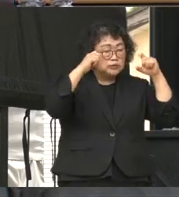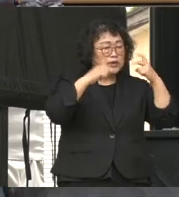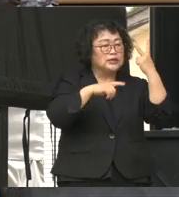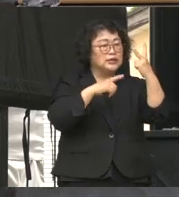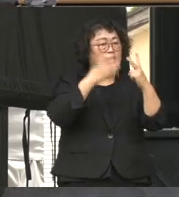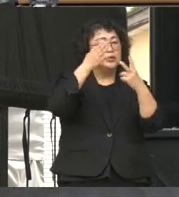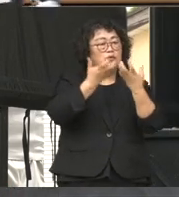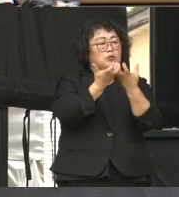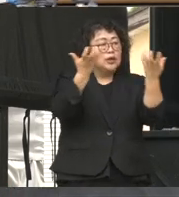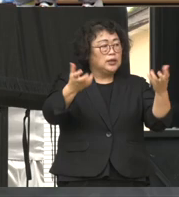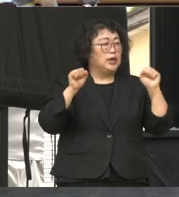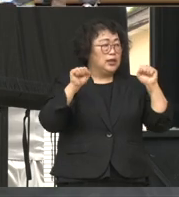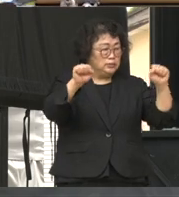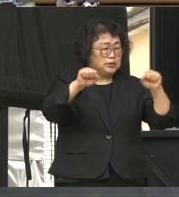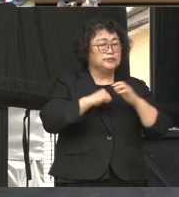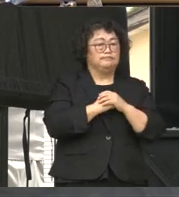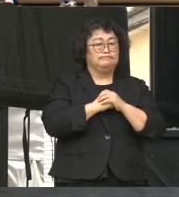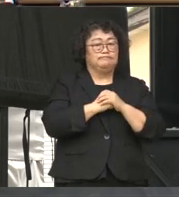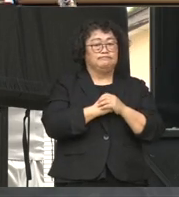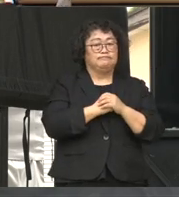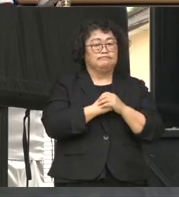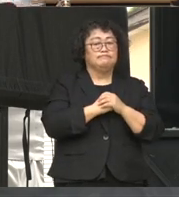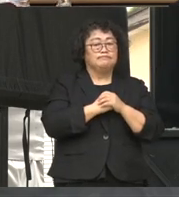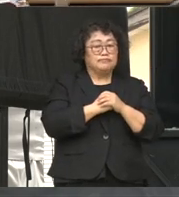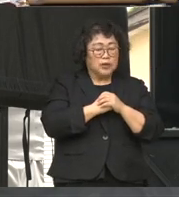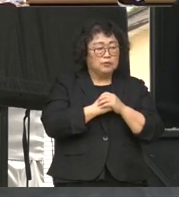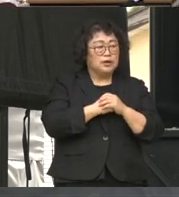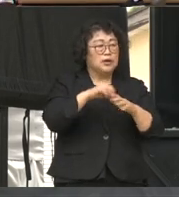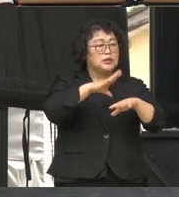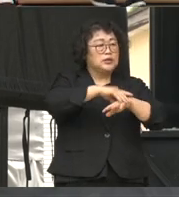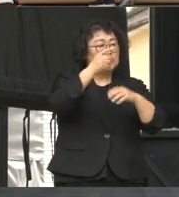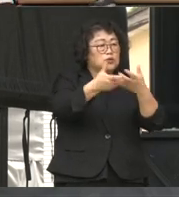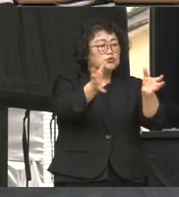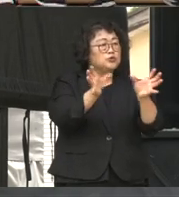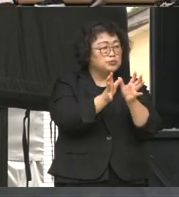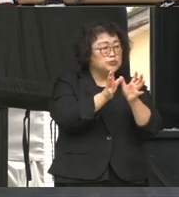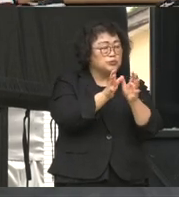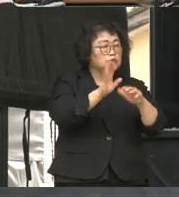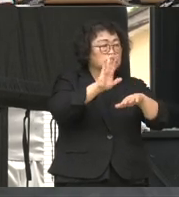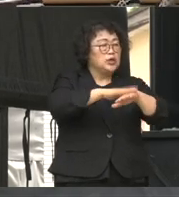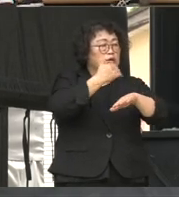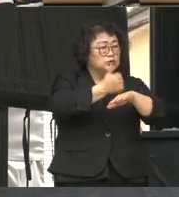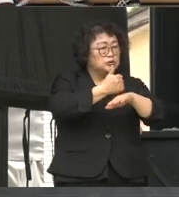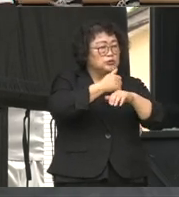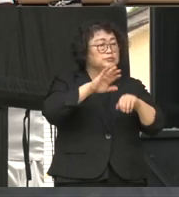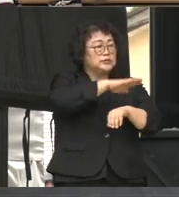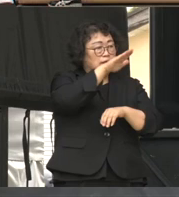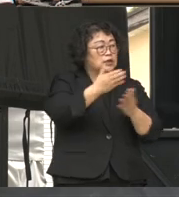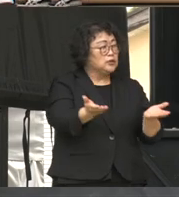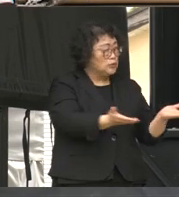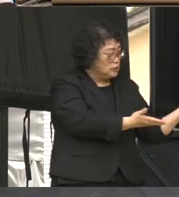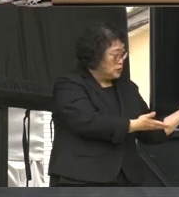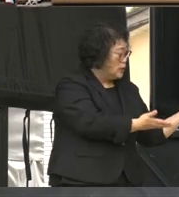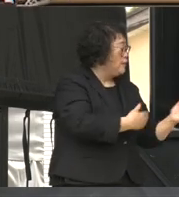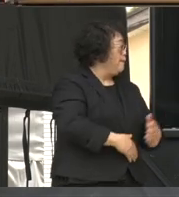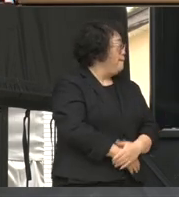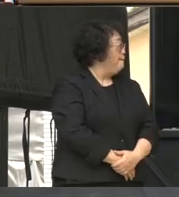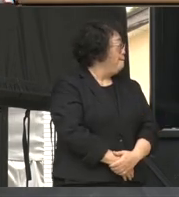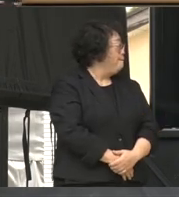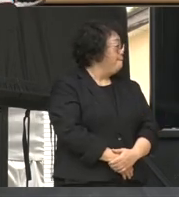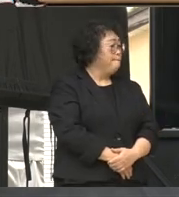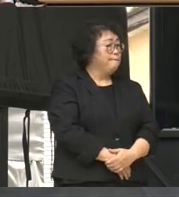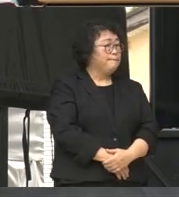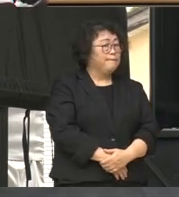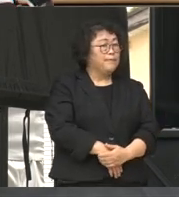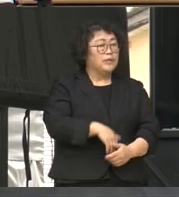回に分けて行います。では最初のグループの聖火ランナーの皆さんはステージへ登壇ください。メ